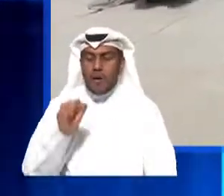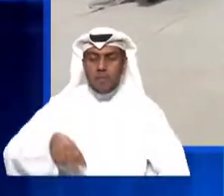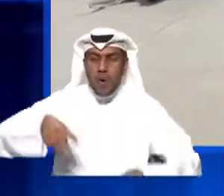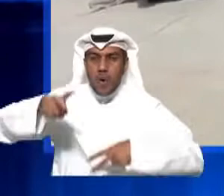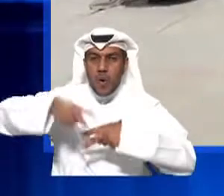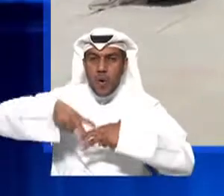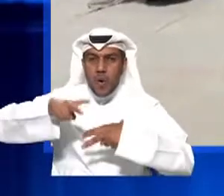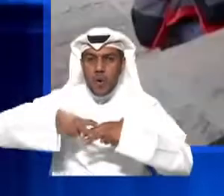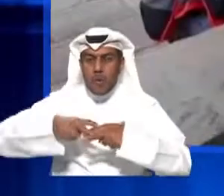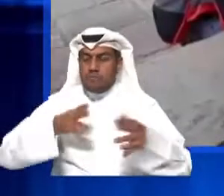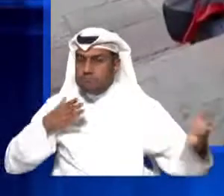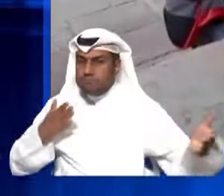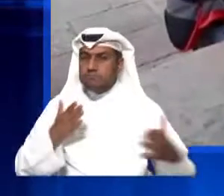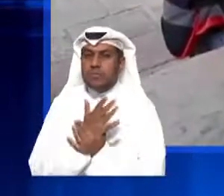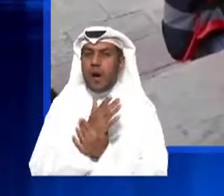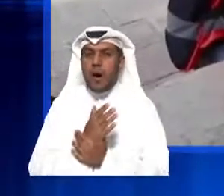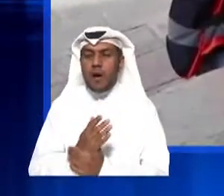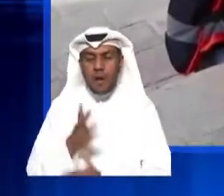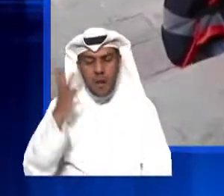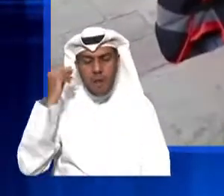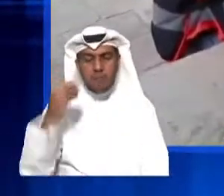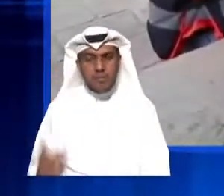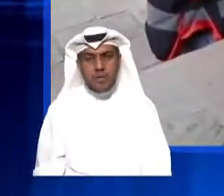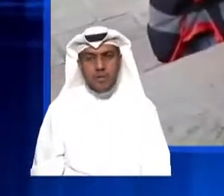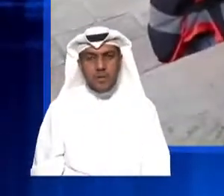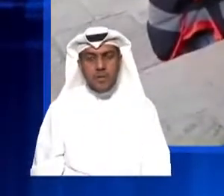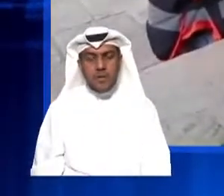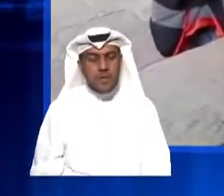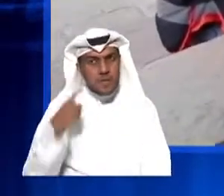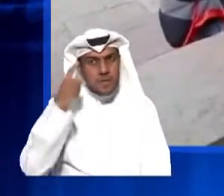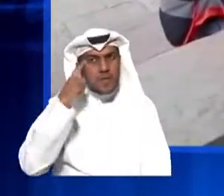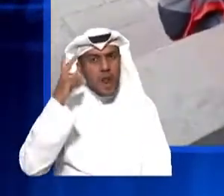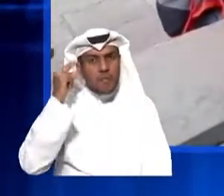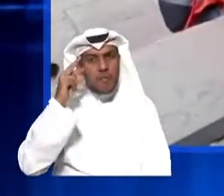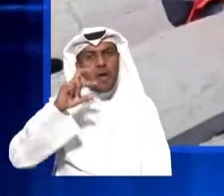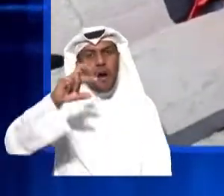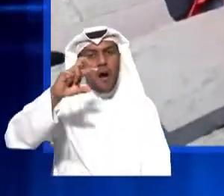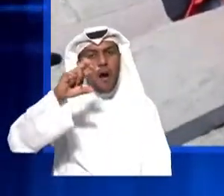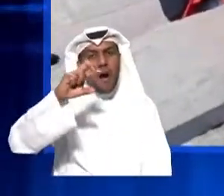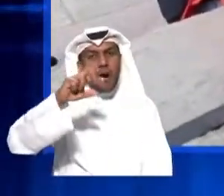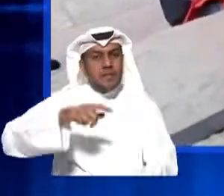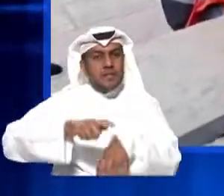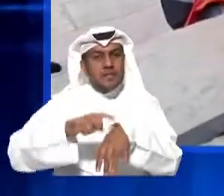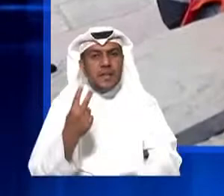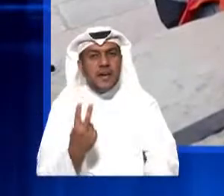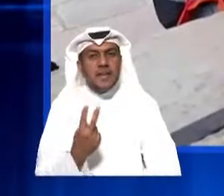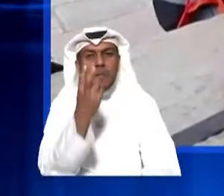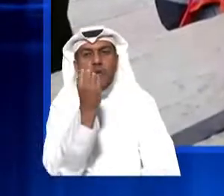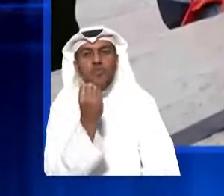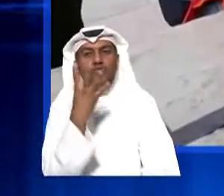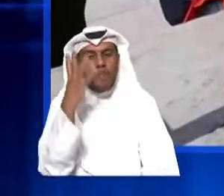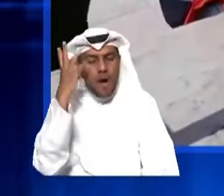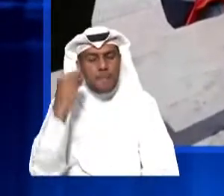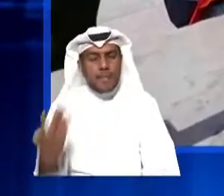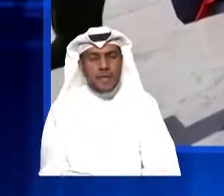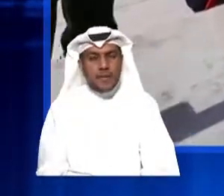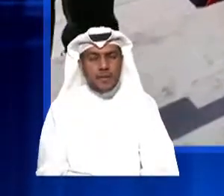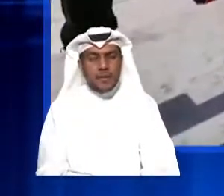اقتحام الحرم القدسي الشريف يوم الأحد المقبل في تمام الساعة 7 صباحا،